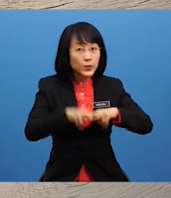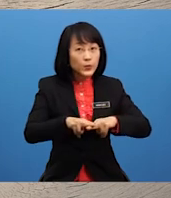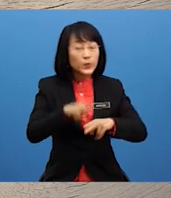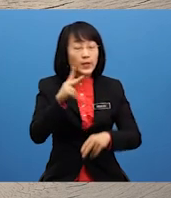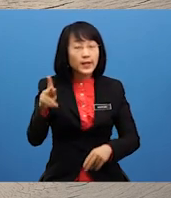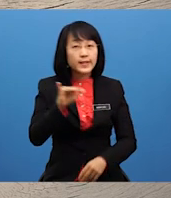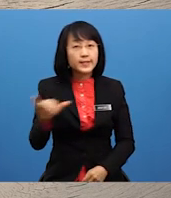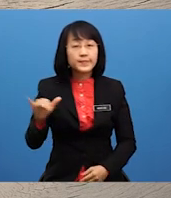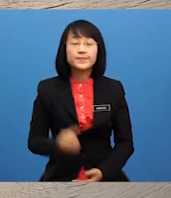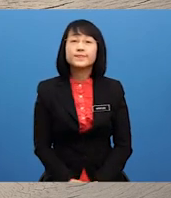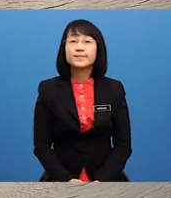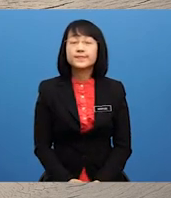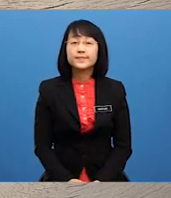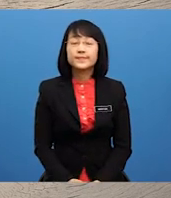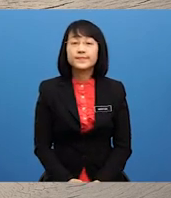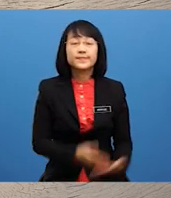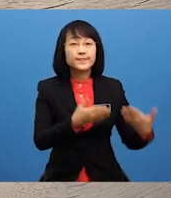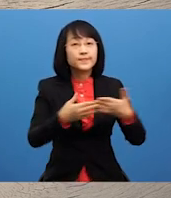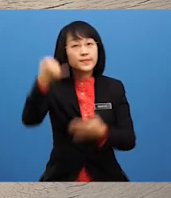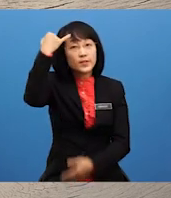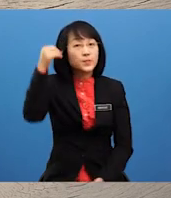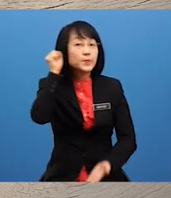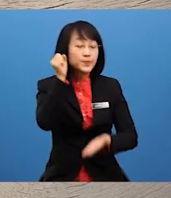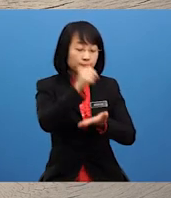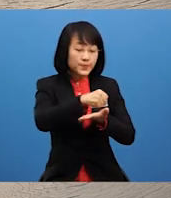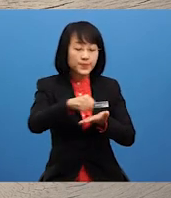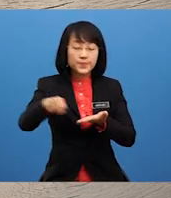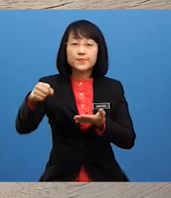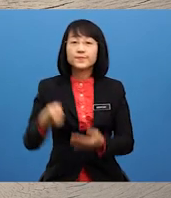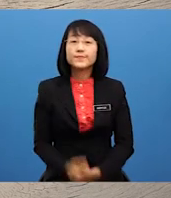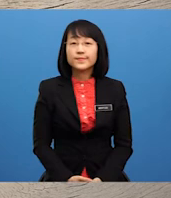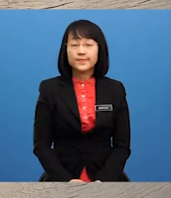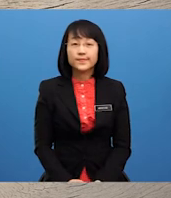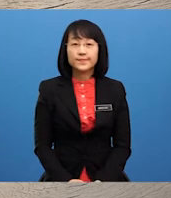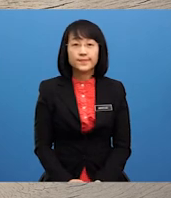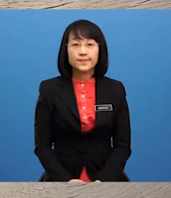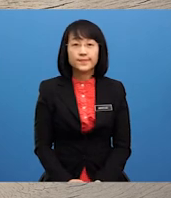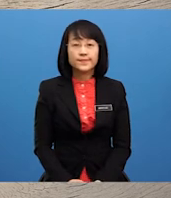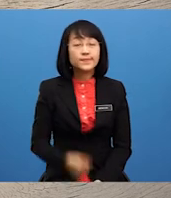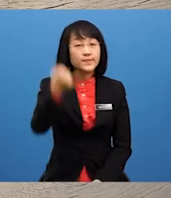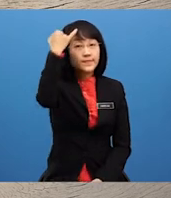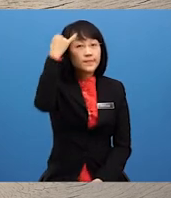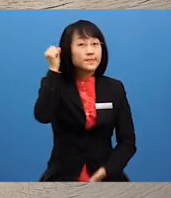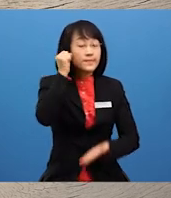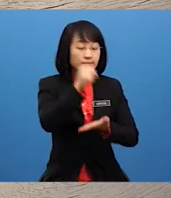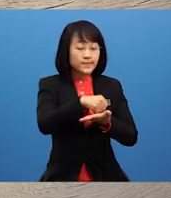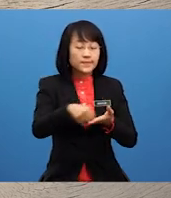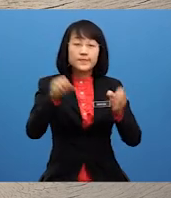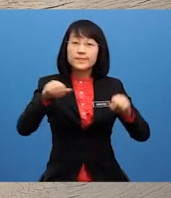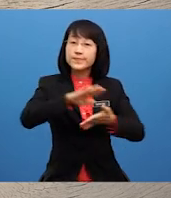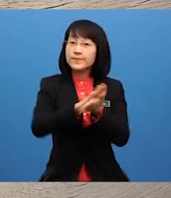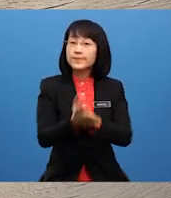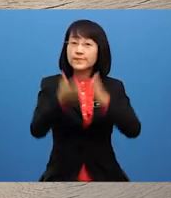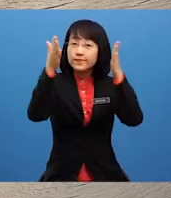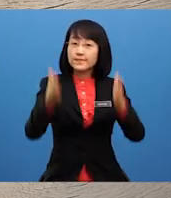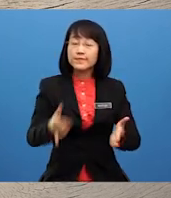Seterusnya ialah ilmu kesetiausahaan. Ilmu kesetiausahaan dapat menjadikan seseorang